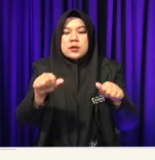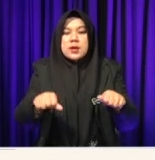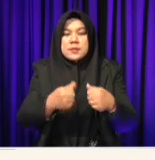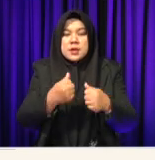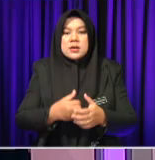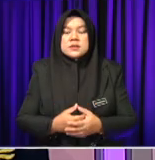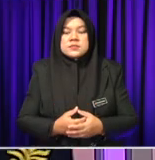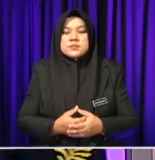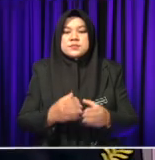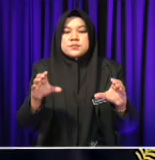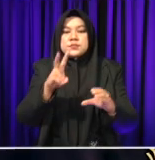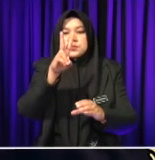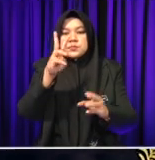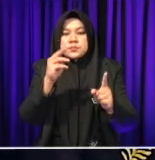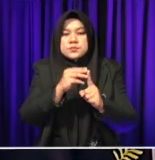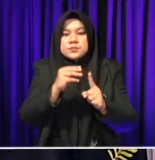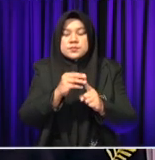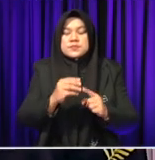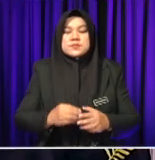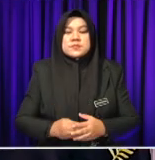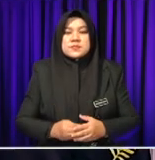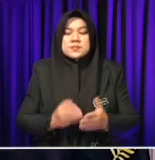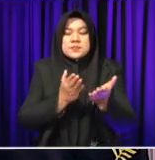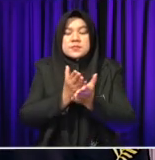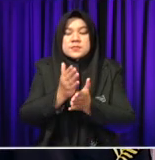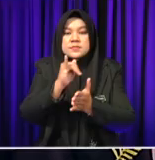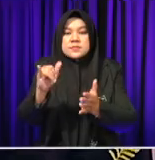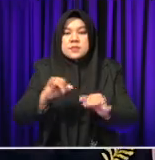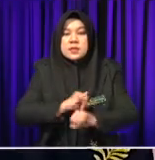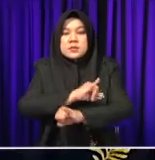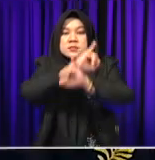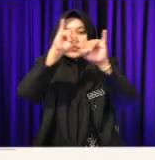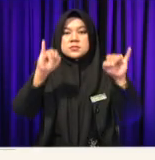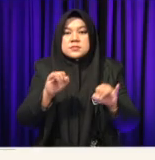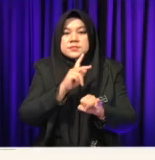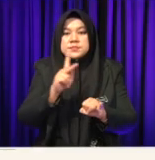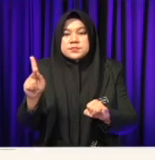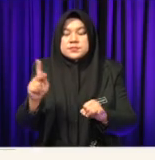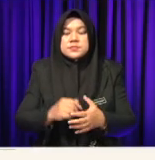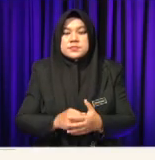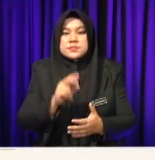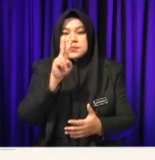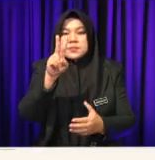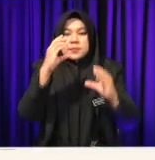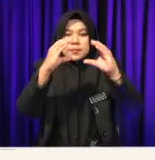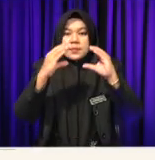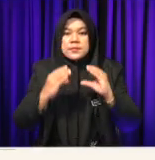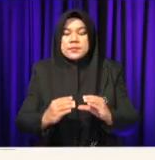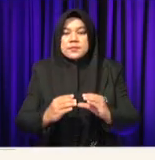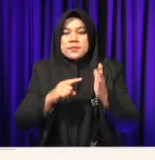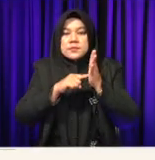markah untuk azrin seterusnya Jelaskan kata tugasnya jelaskan dua cara